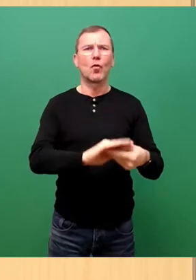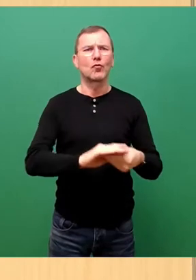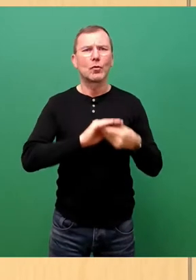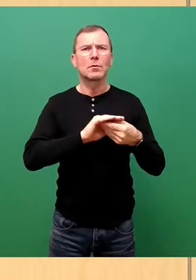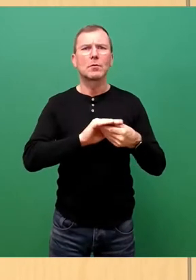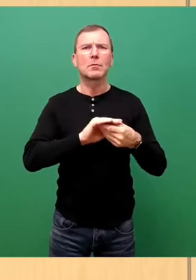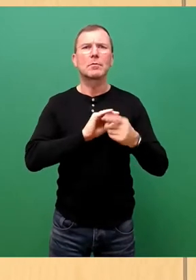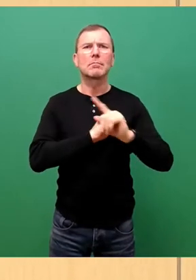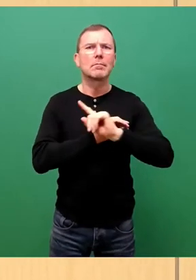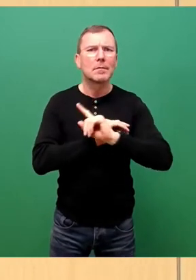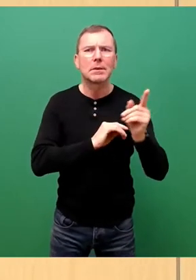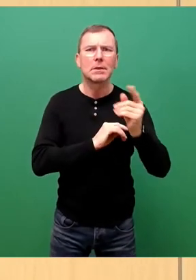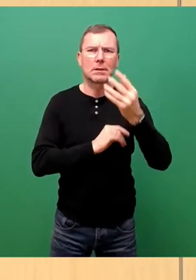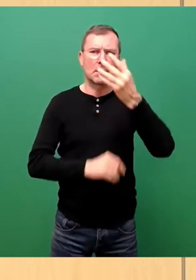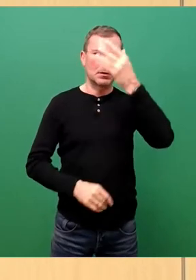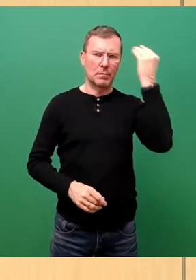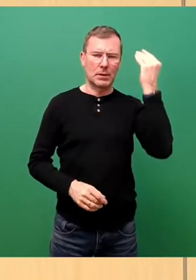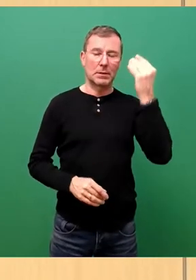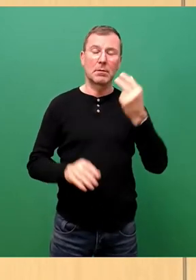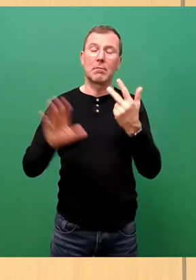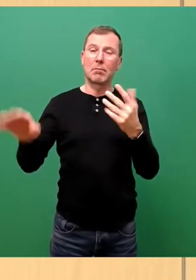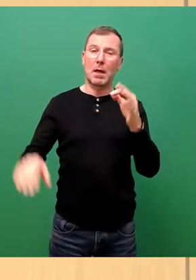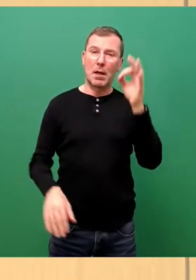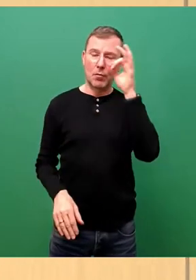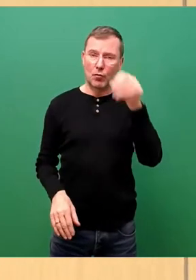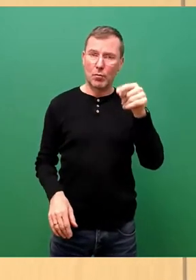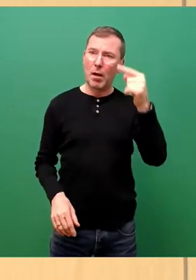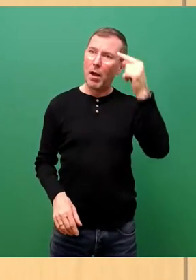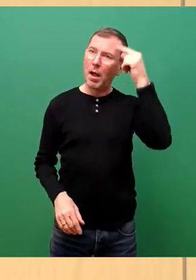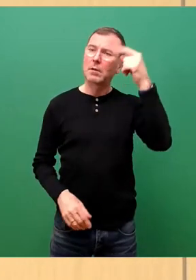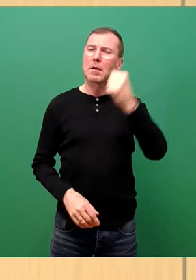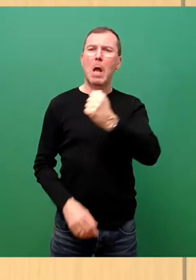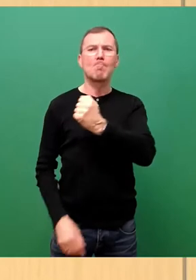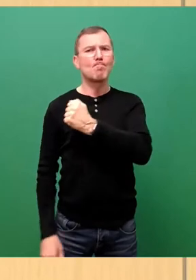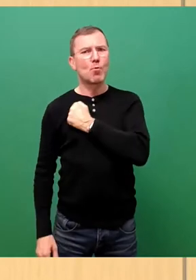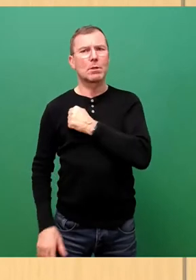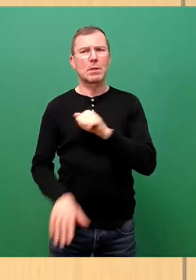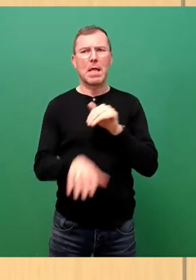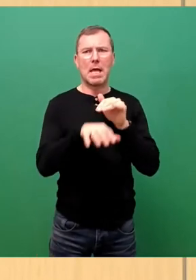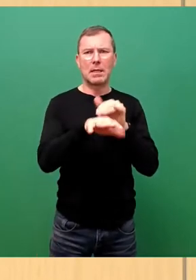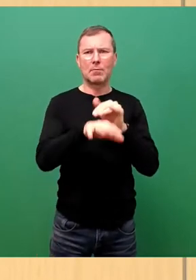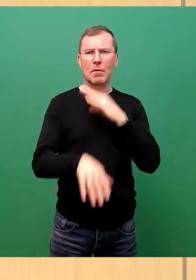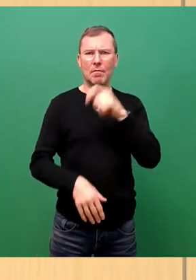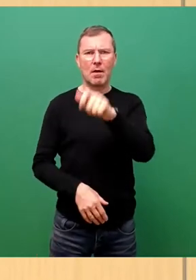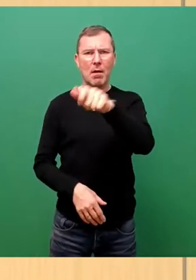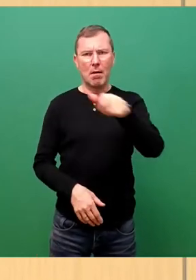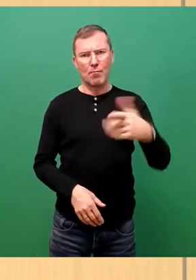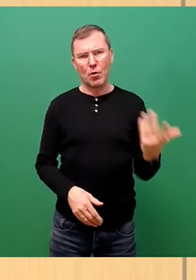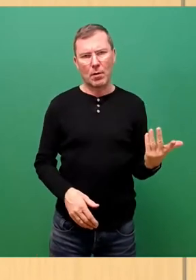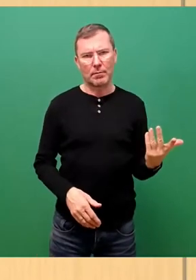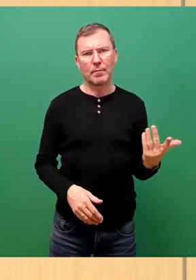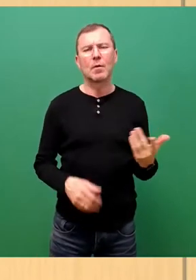vergessen. Der 8. Oktober erinnert uns an die mutigen Demonstrationen vieler Bürgerinnen und Bürger für